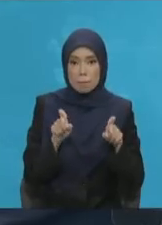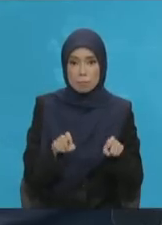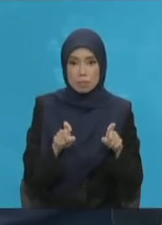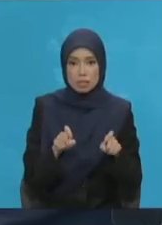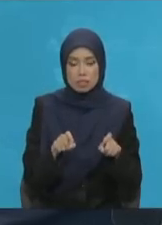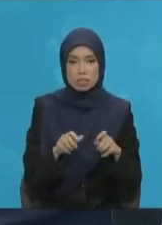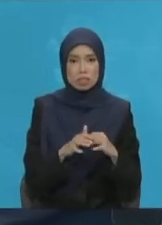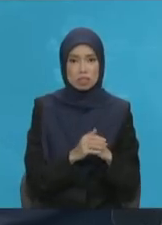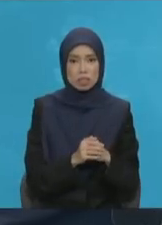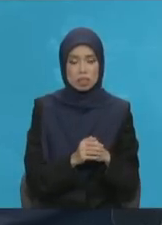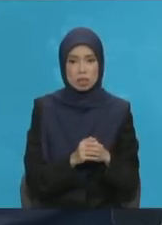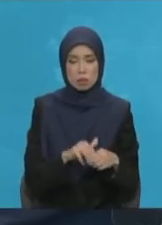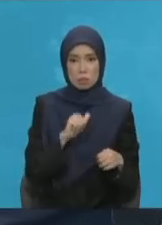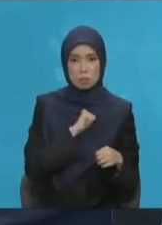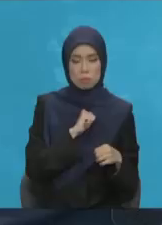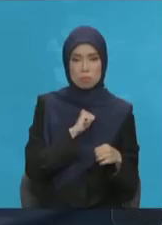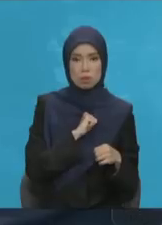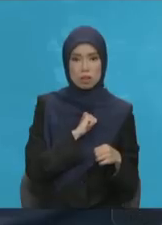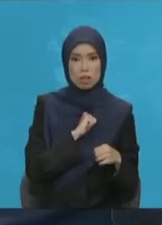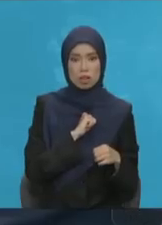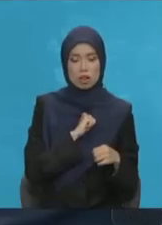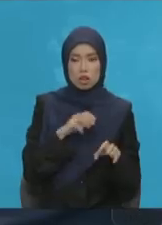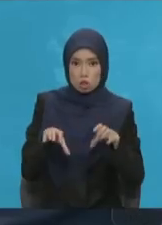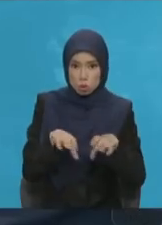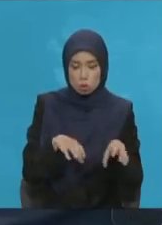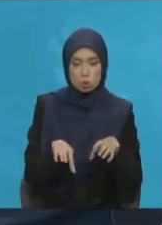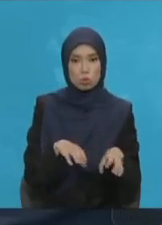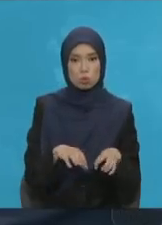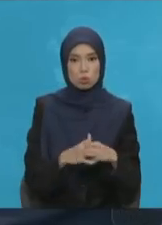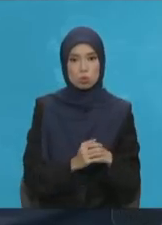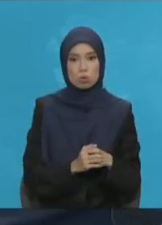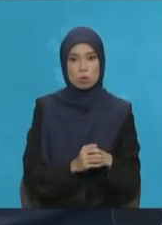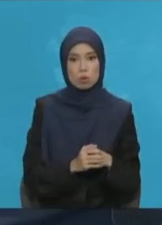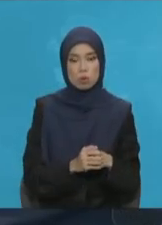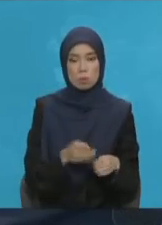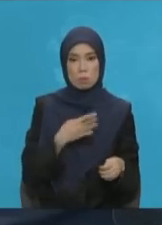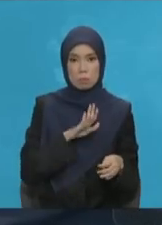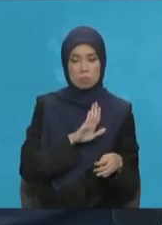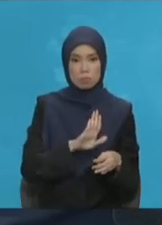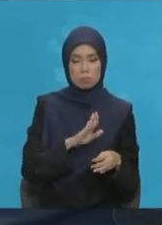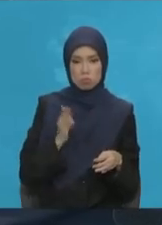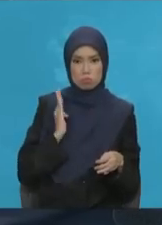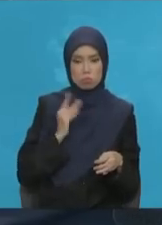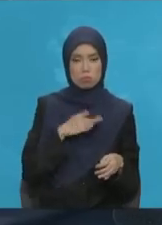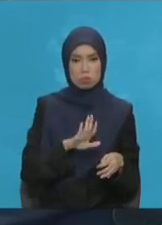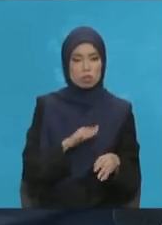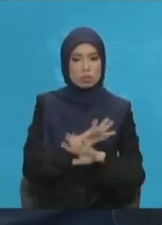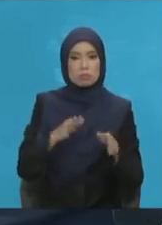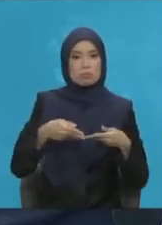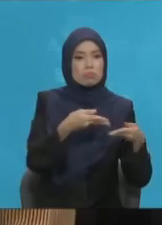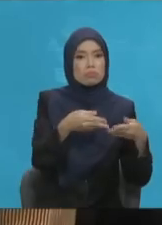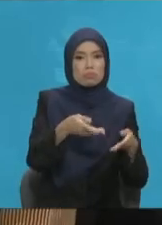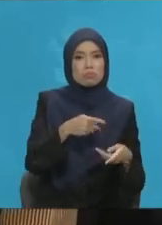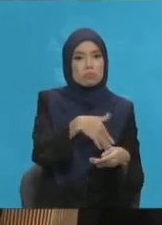perlulah ketua itu sendiri yang membuatnya bukan ditolak atau diberikan kepada